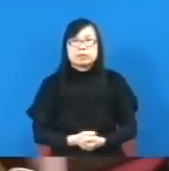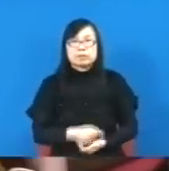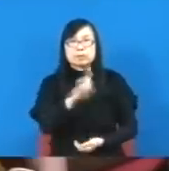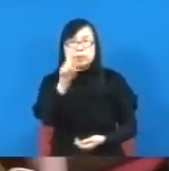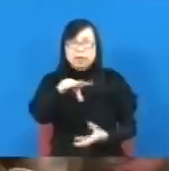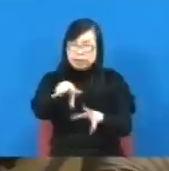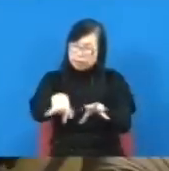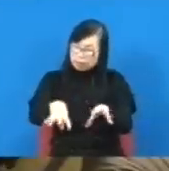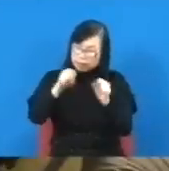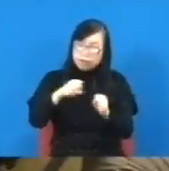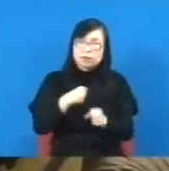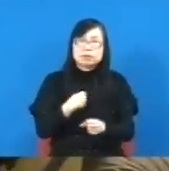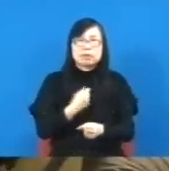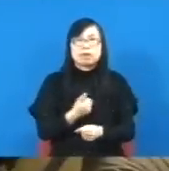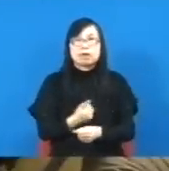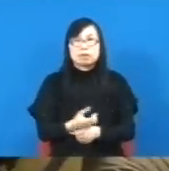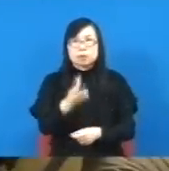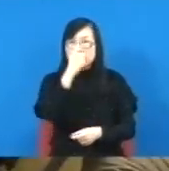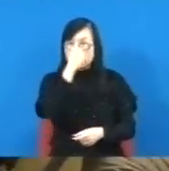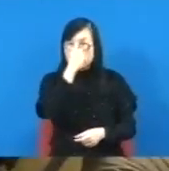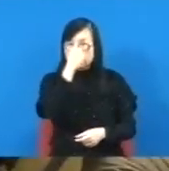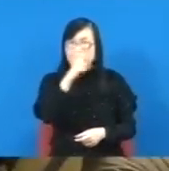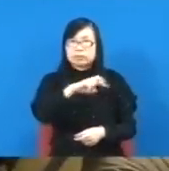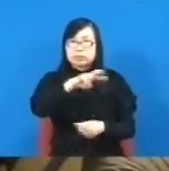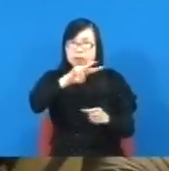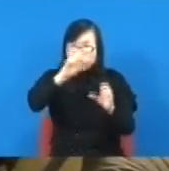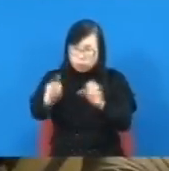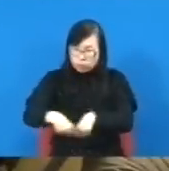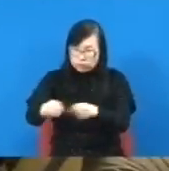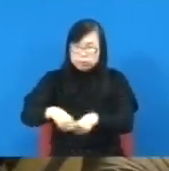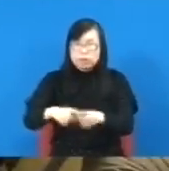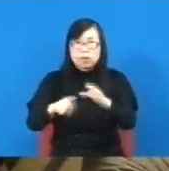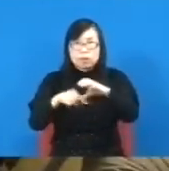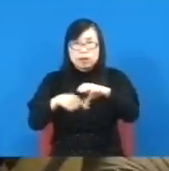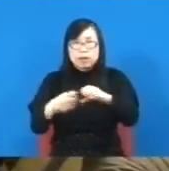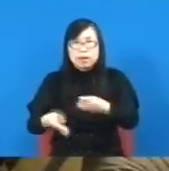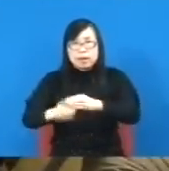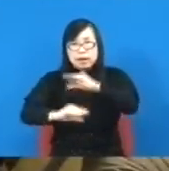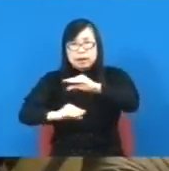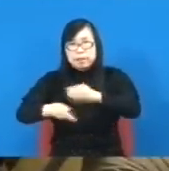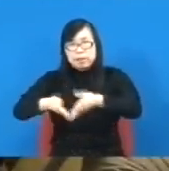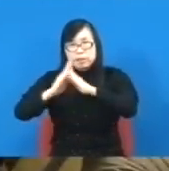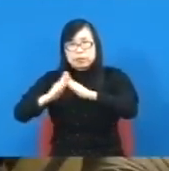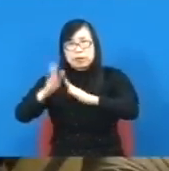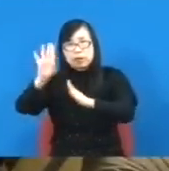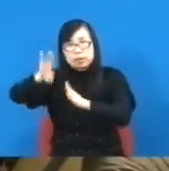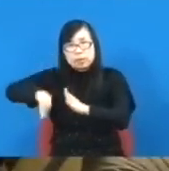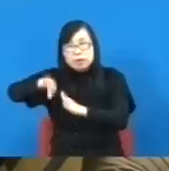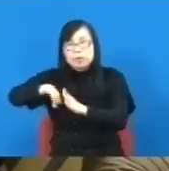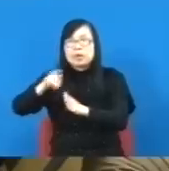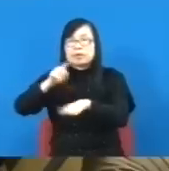昌？就係我梁振英去掘個窿起鳳翔，你嗰陣時長毛或者彈